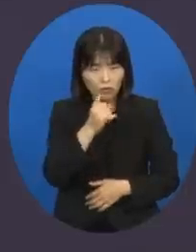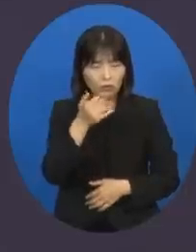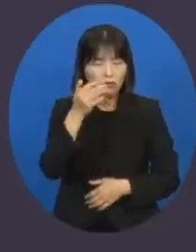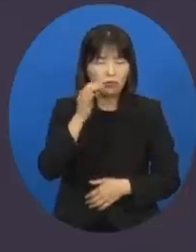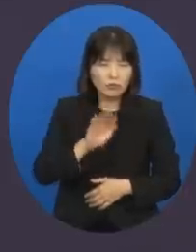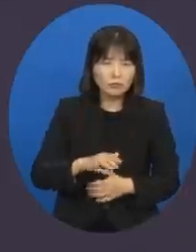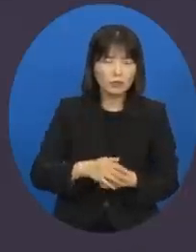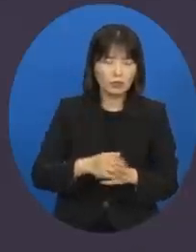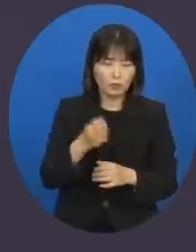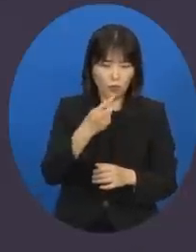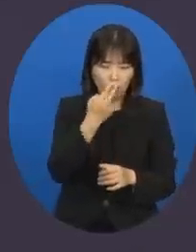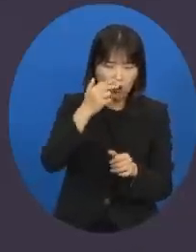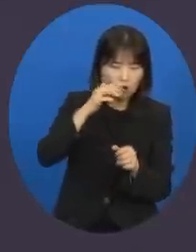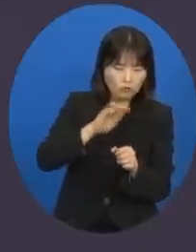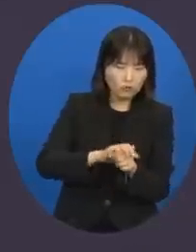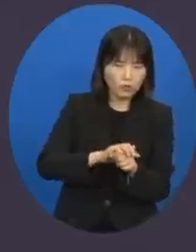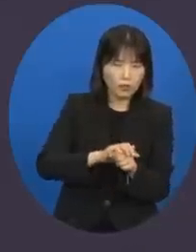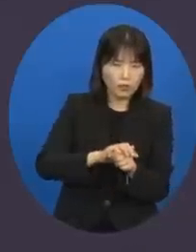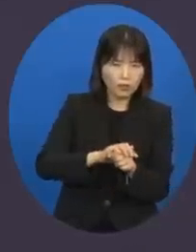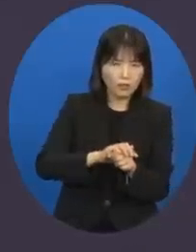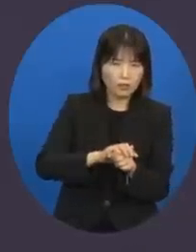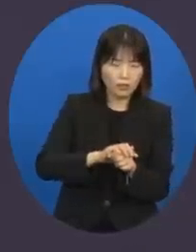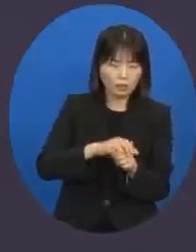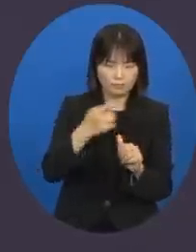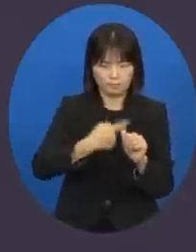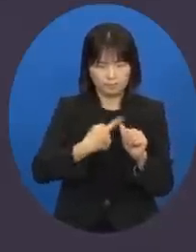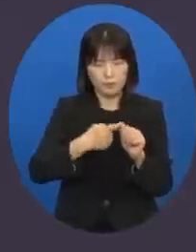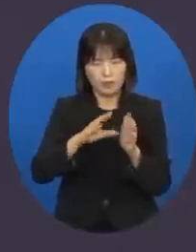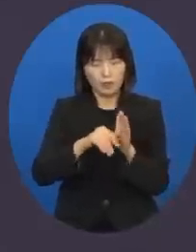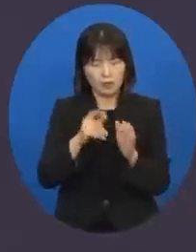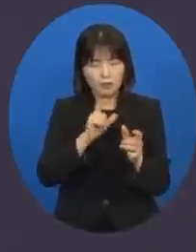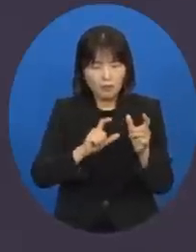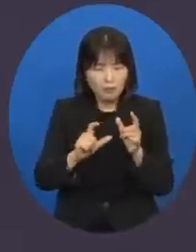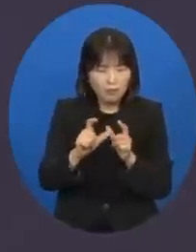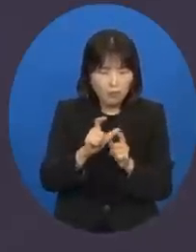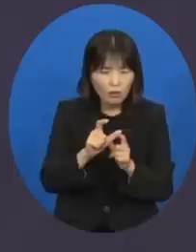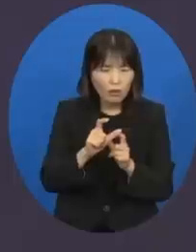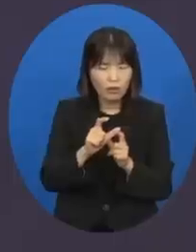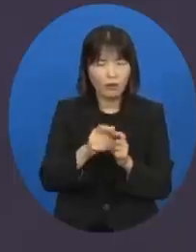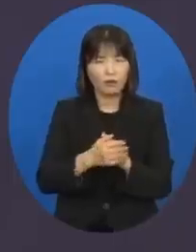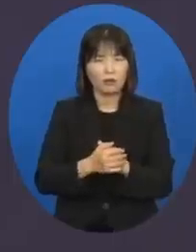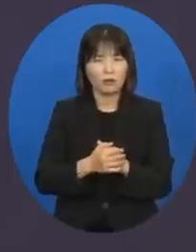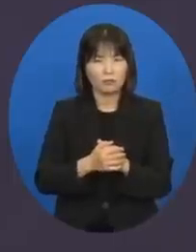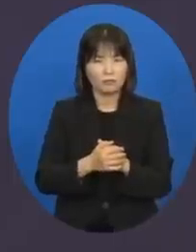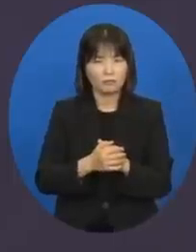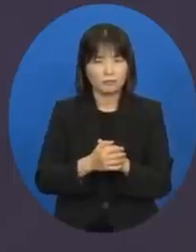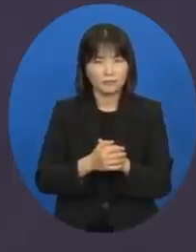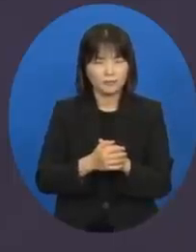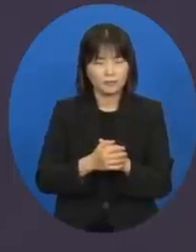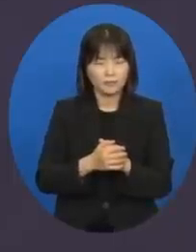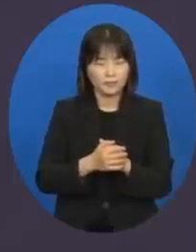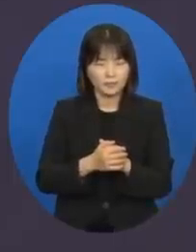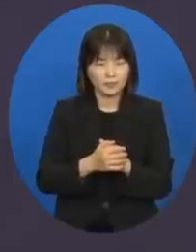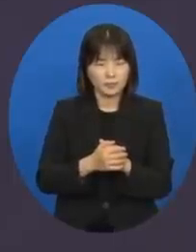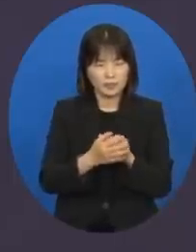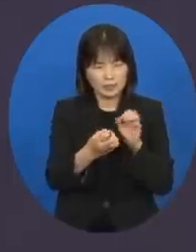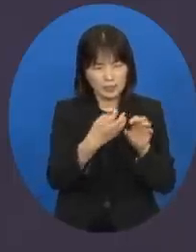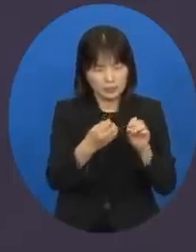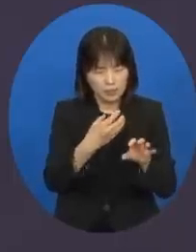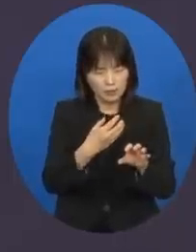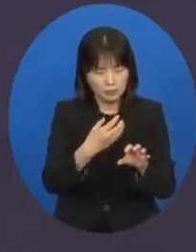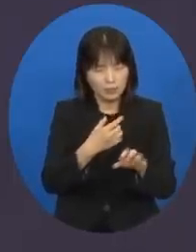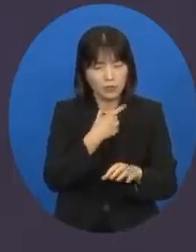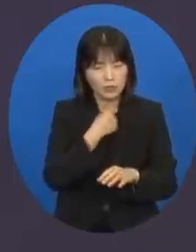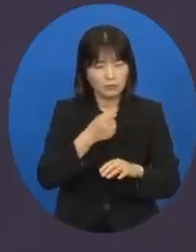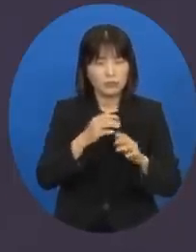비방일수록 더욱더 반론하고 싶은 것이 인간의 속성이죠. 나 그렇지 않다라고, 나 억울하다라고 여러분 말하는 것이 인간의